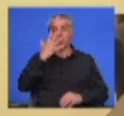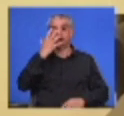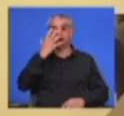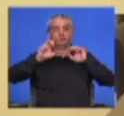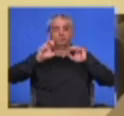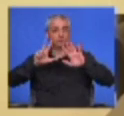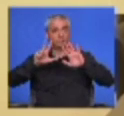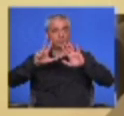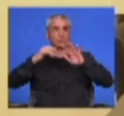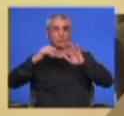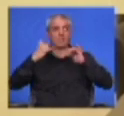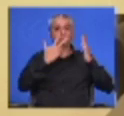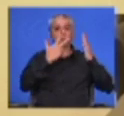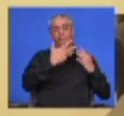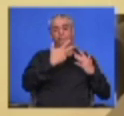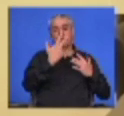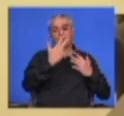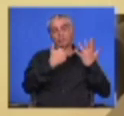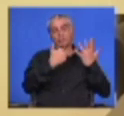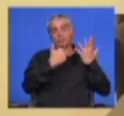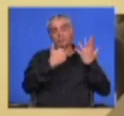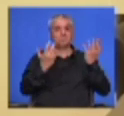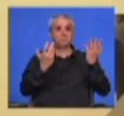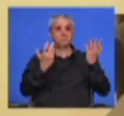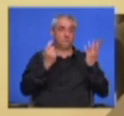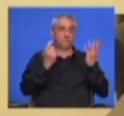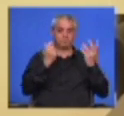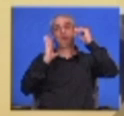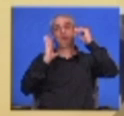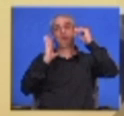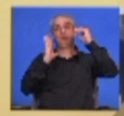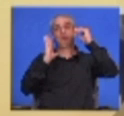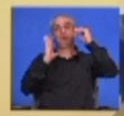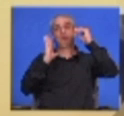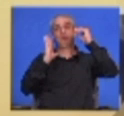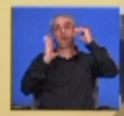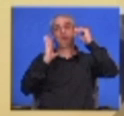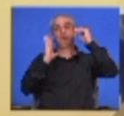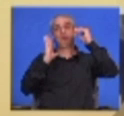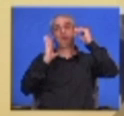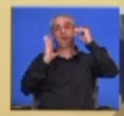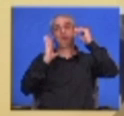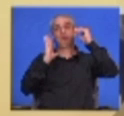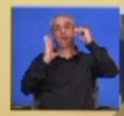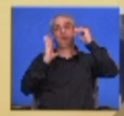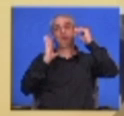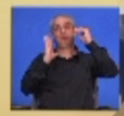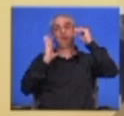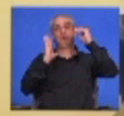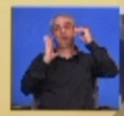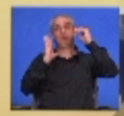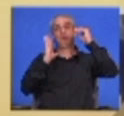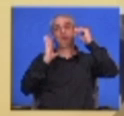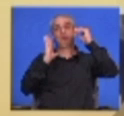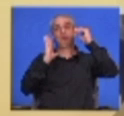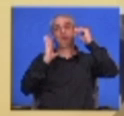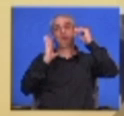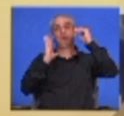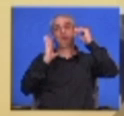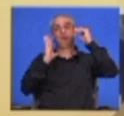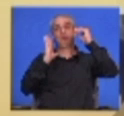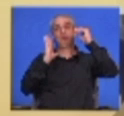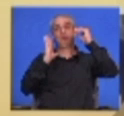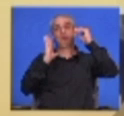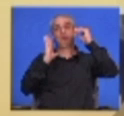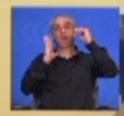הוא 3.60. האמת, אפילו קצת מפתיע, מכיוון שהריבית בארצות הברית היום הוא 3.60. האמת, אפילו קצת מפתיע,